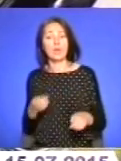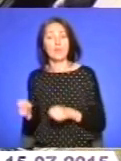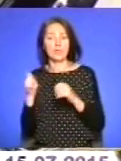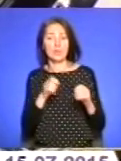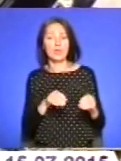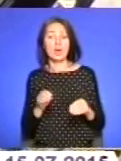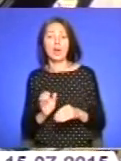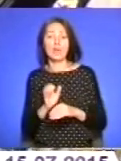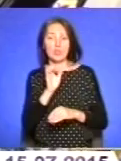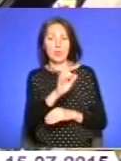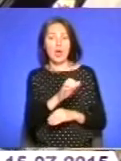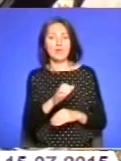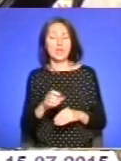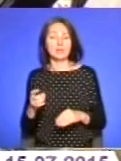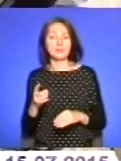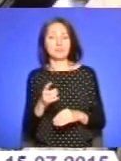ніби відправили